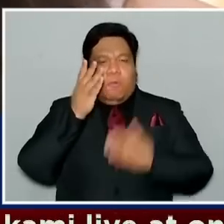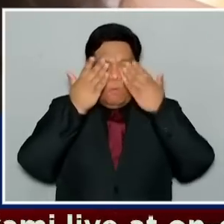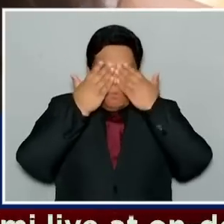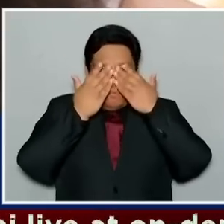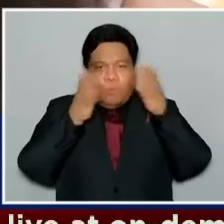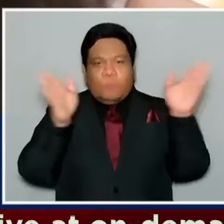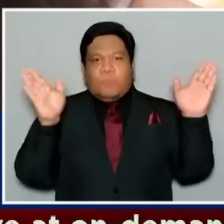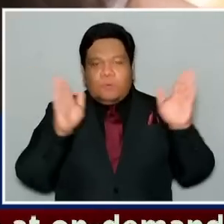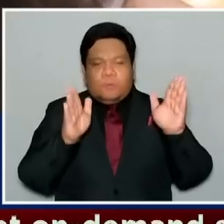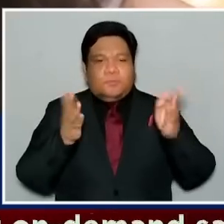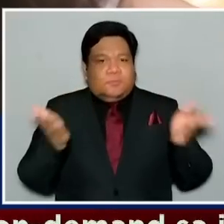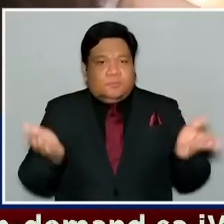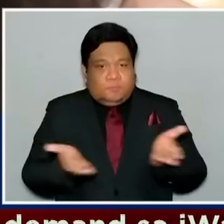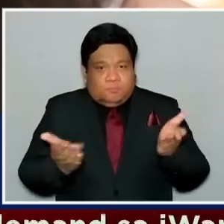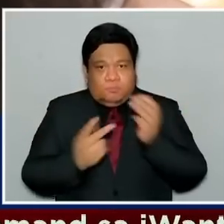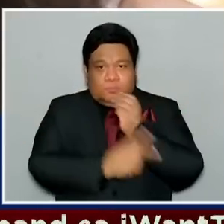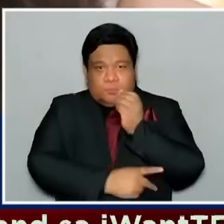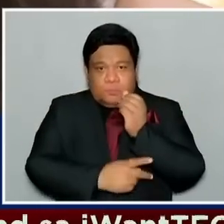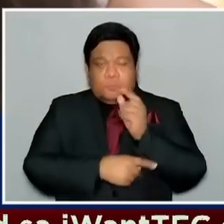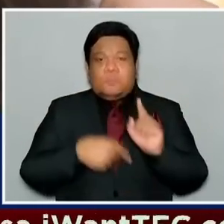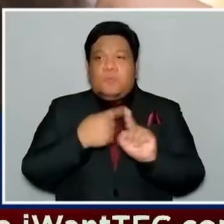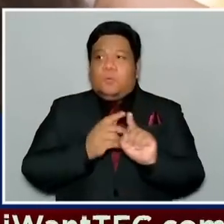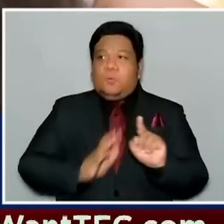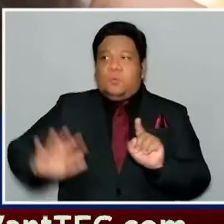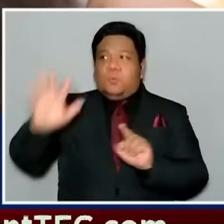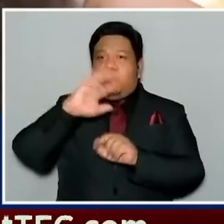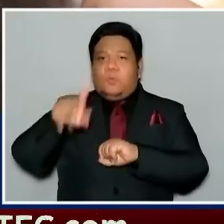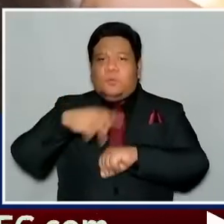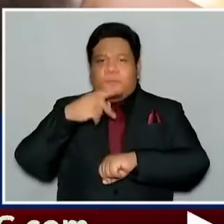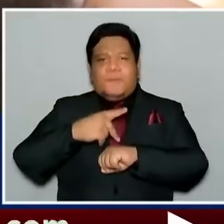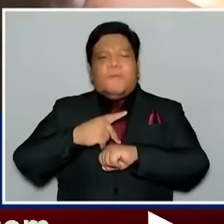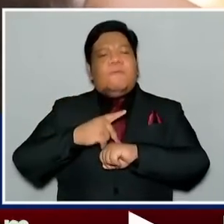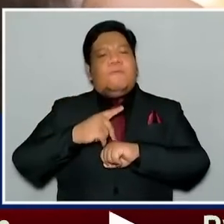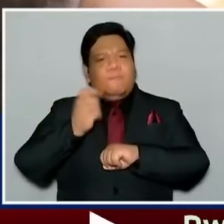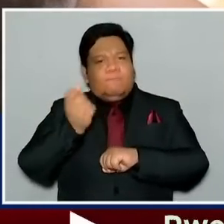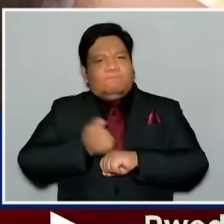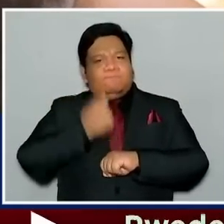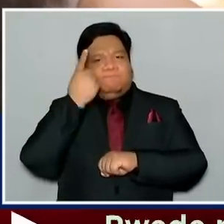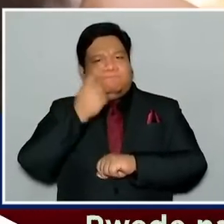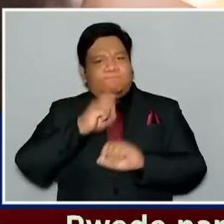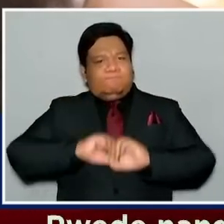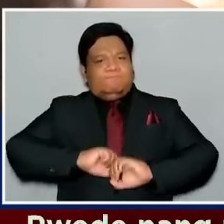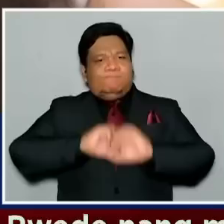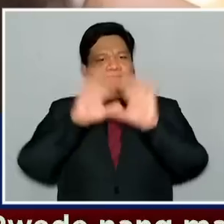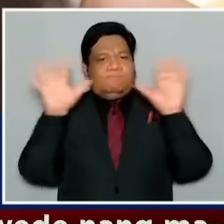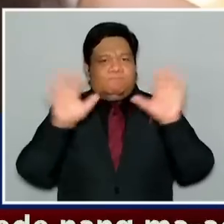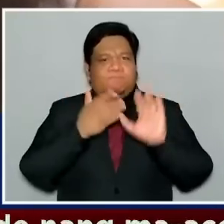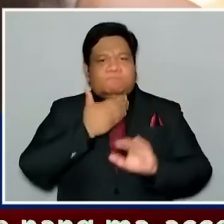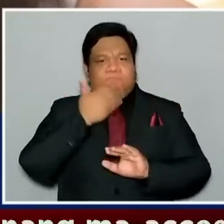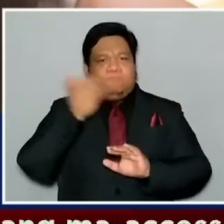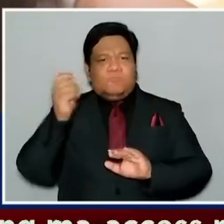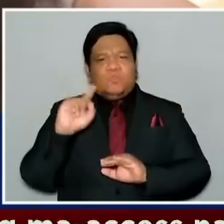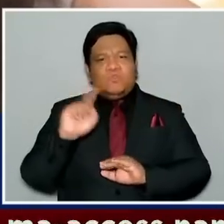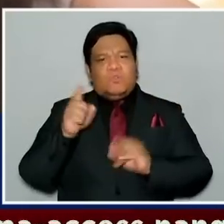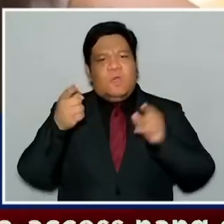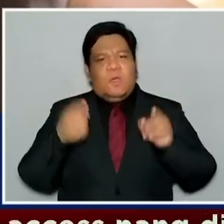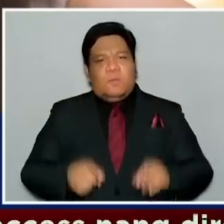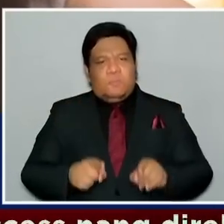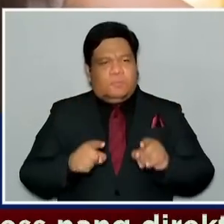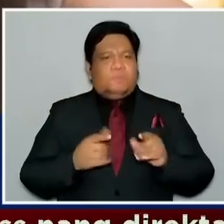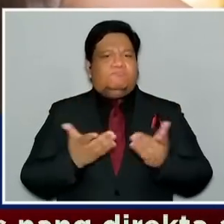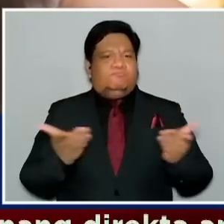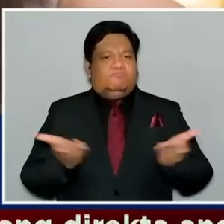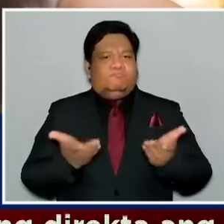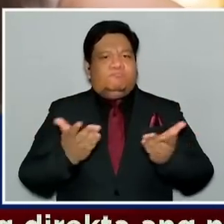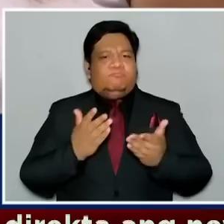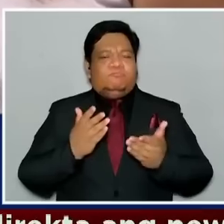For them to really get a clear picture kung ano talaga ang ang situation ng peace and order natin dito sa